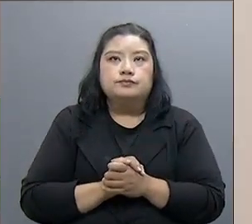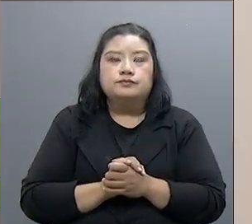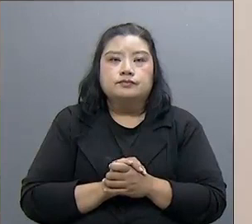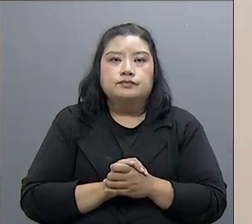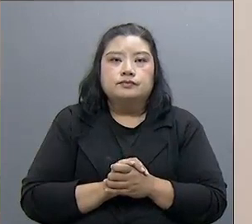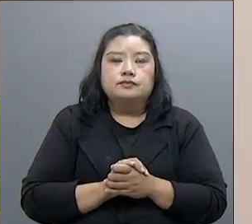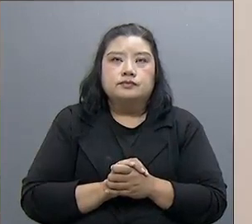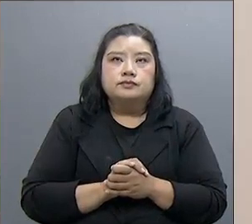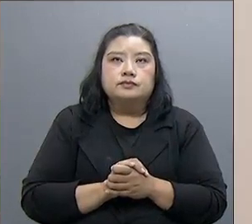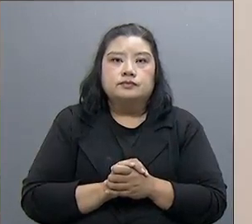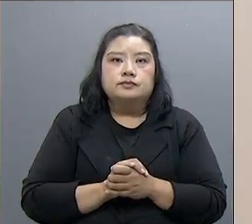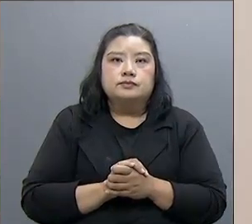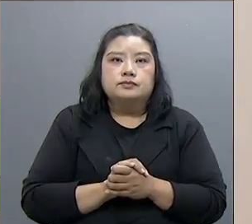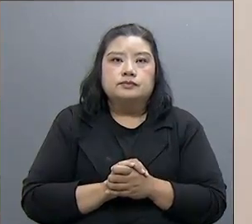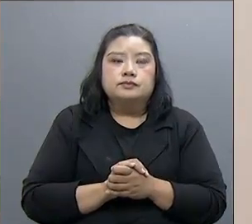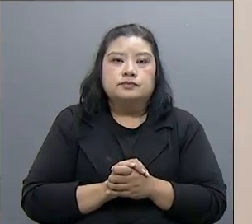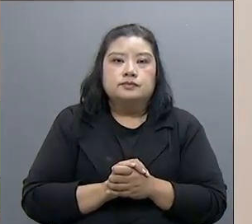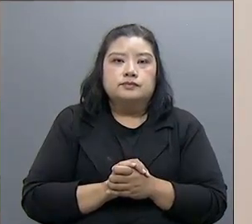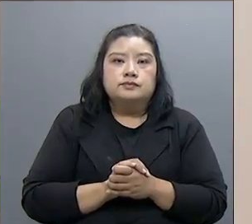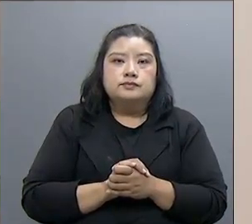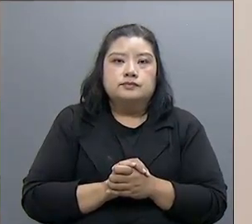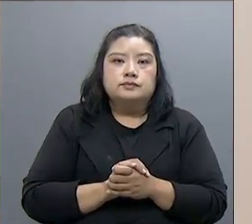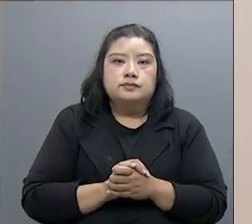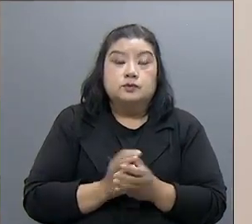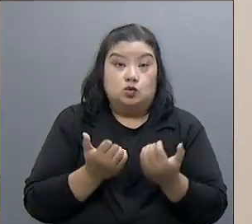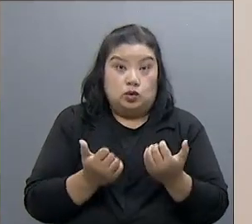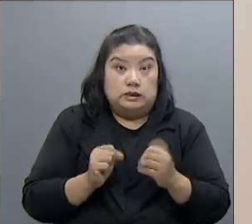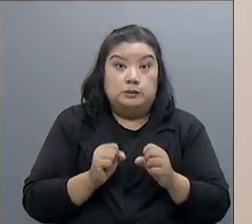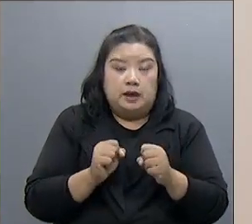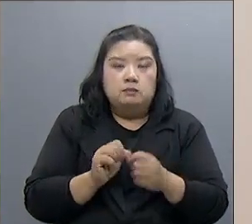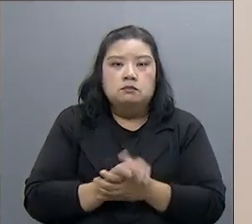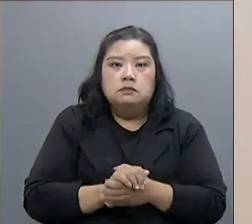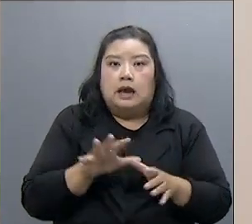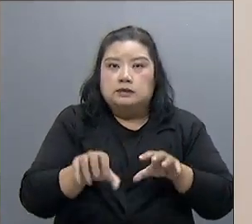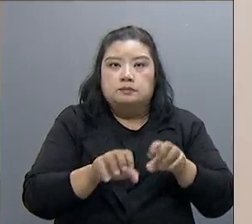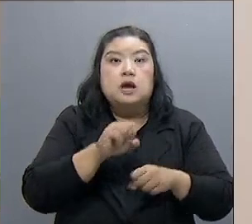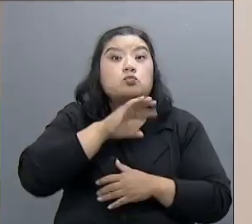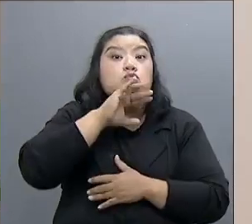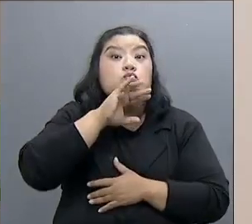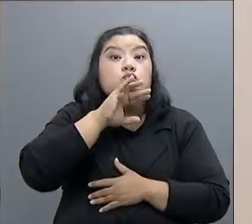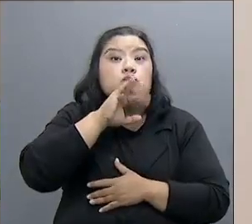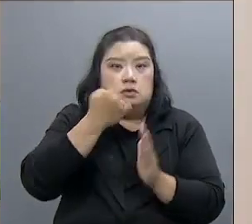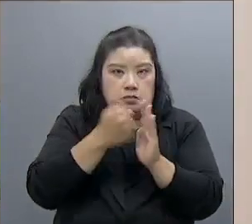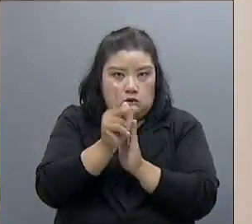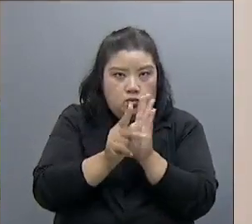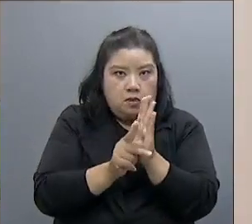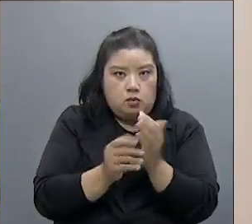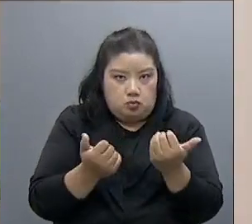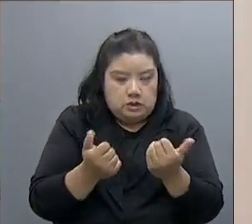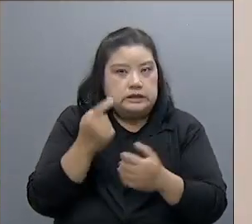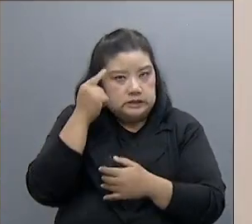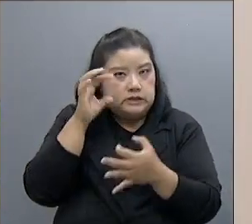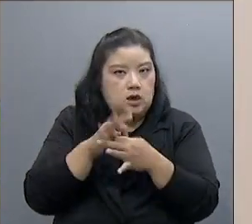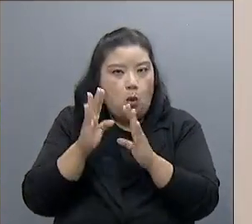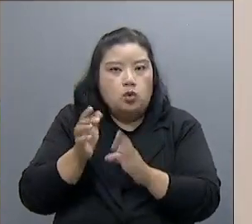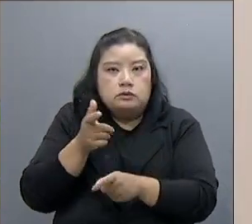คุณพรหมดีคุณจิรัชตาครับแน่นอนว่าการยกระดับการปราบปรามหมูเถื่อนนะครับที่เป็นวาระเร่งด่วนถือว่าเป็นเรื่องดีกับเกษตรกรผู้